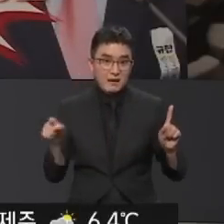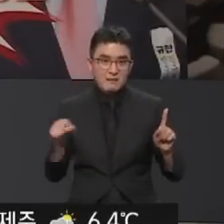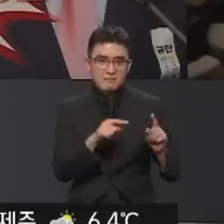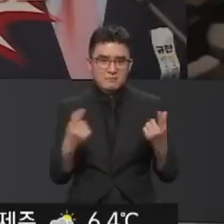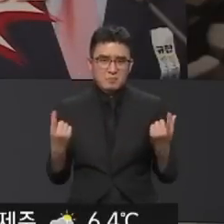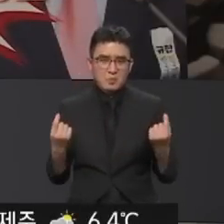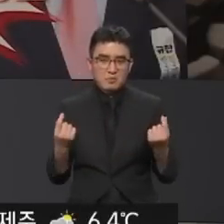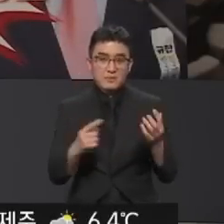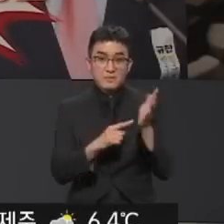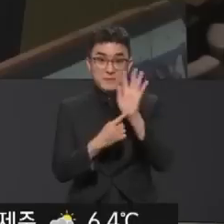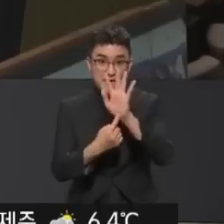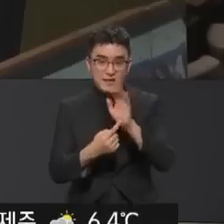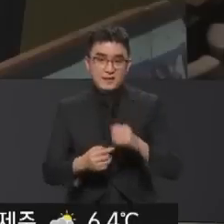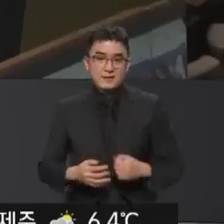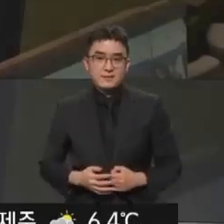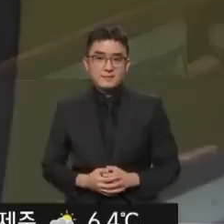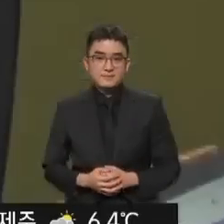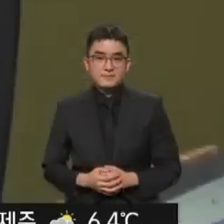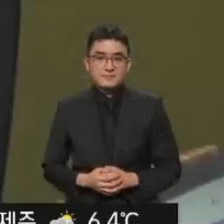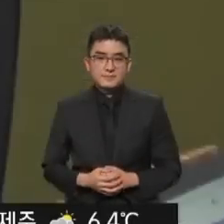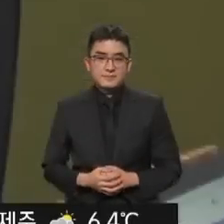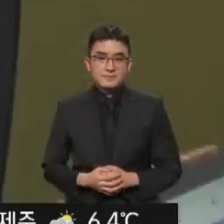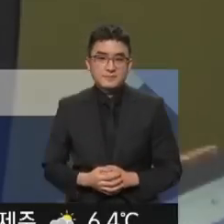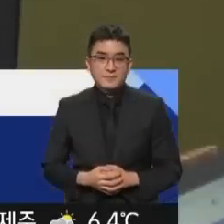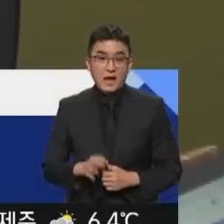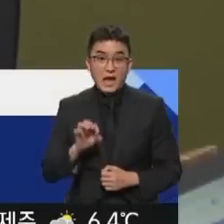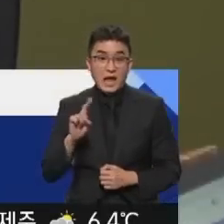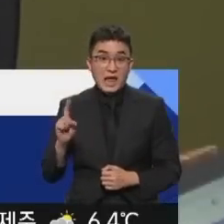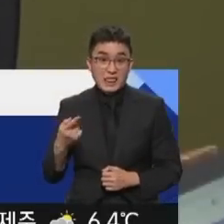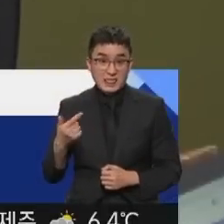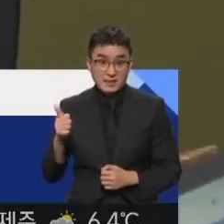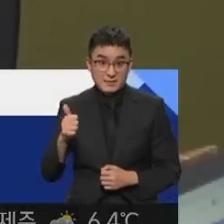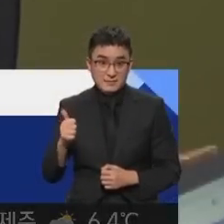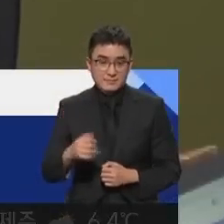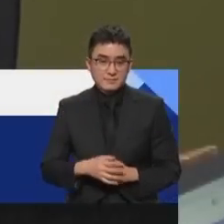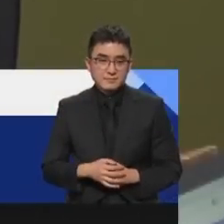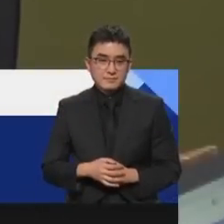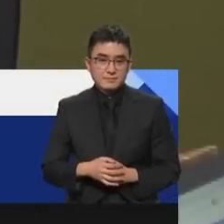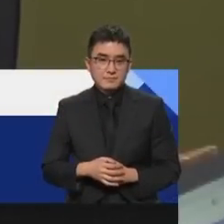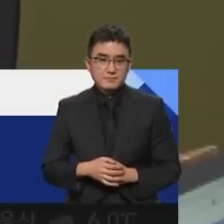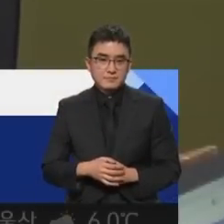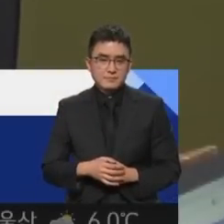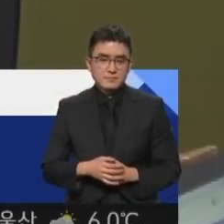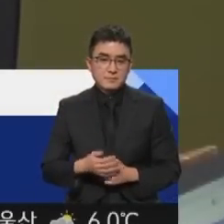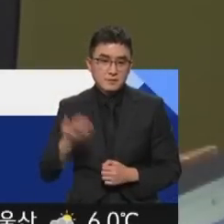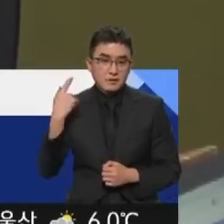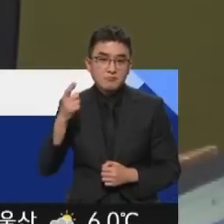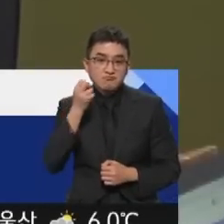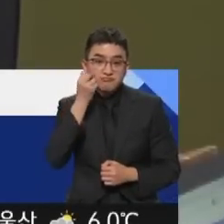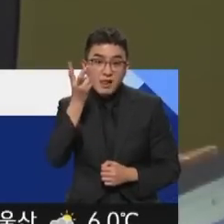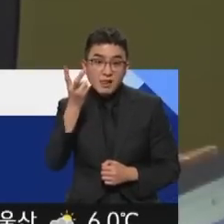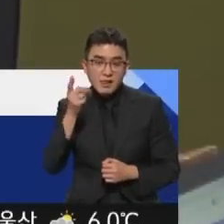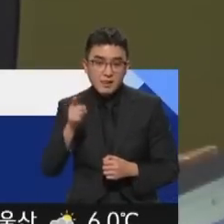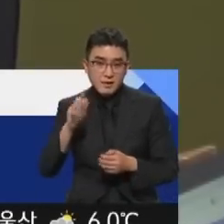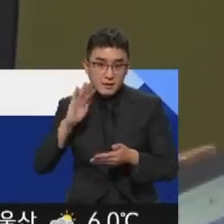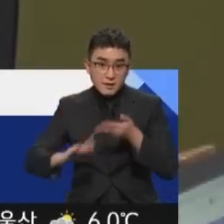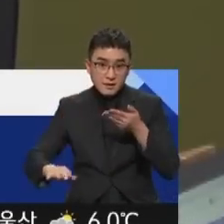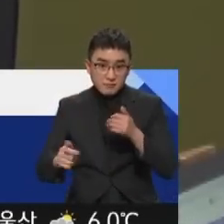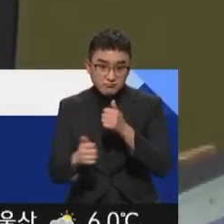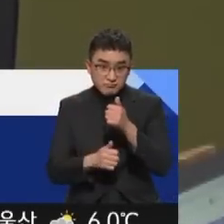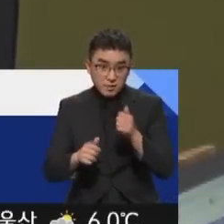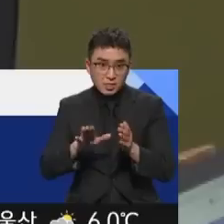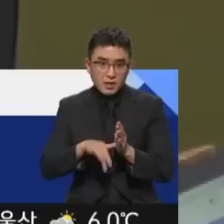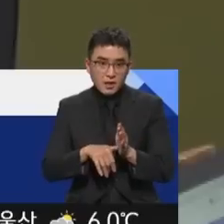프레임까지 꺼내들었습니다. 안철수 후보가 그 위중한 두 달밖에 안 되는 인수위 시절에 24시간 잠적을